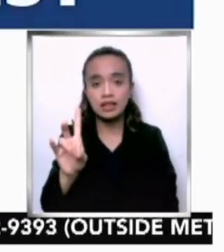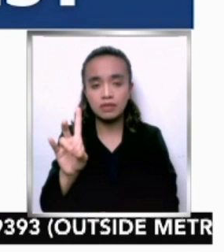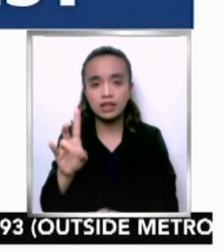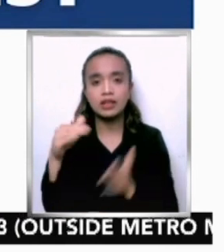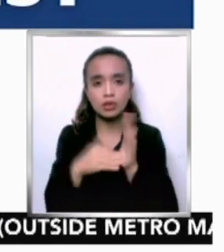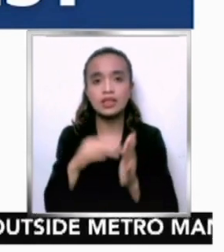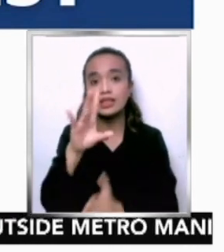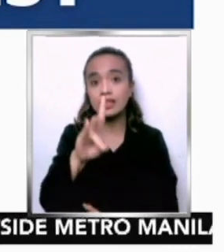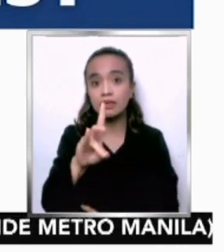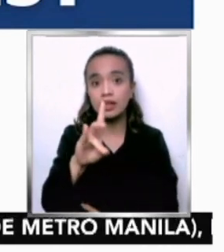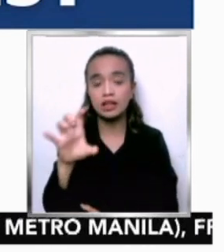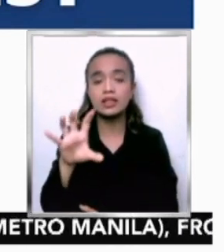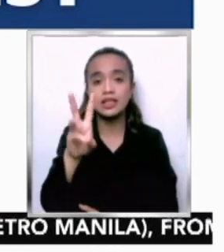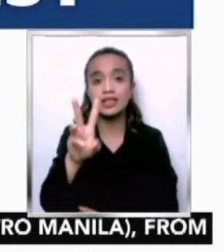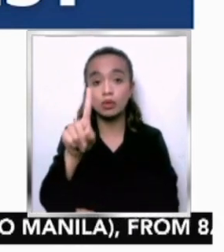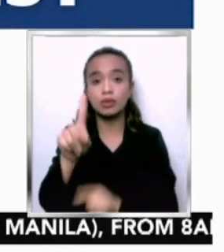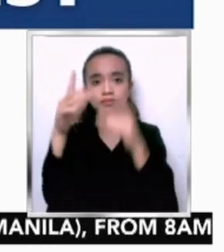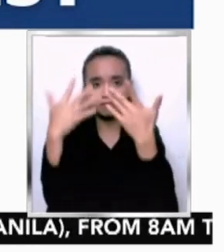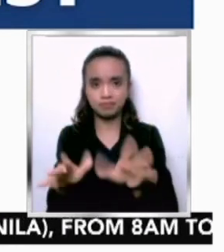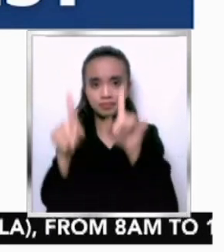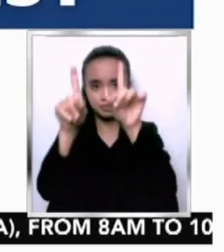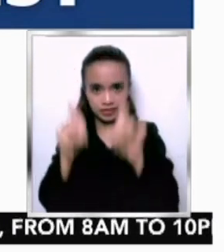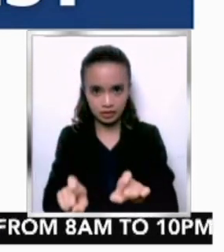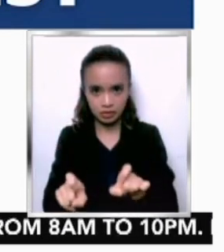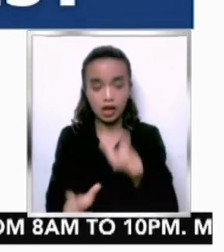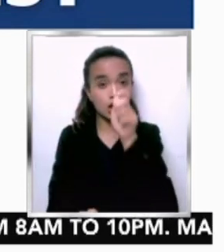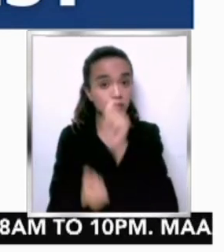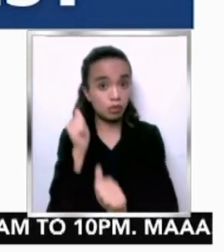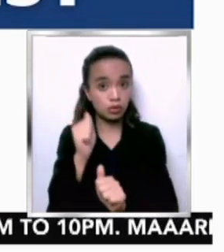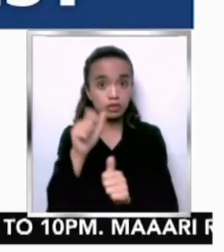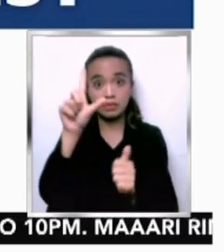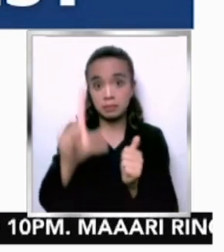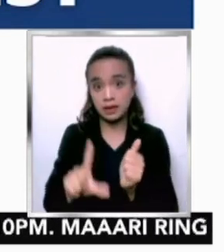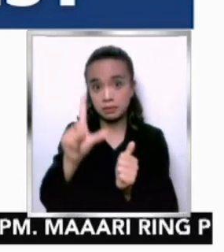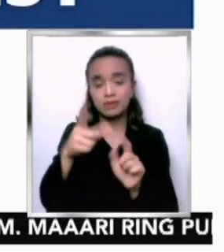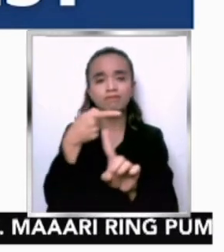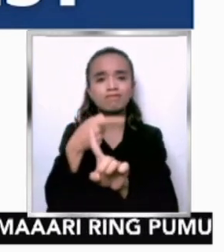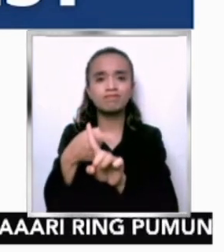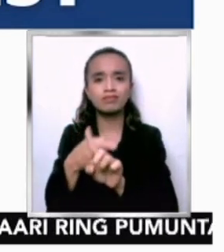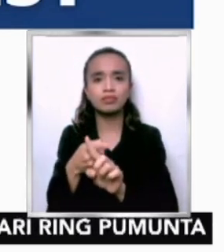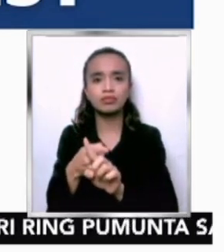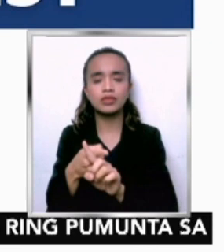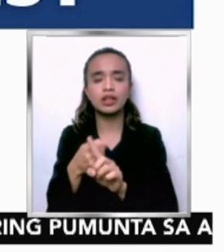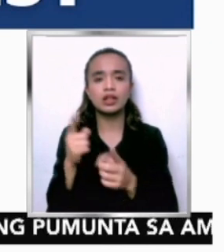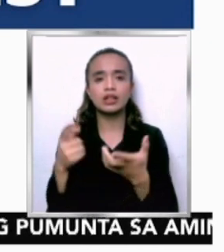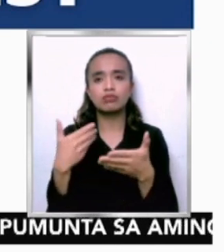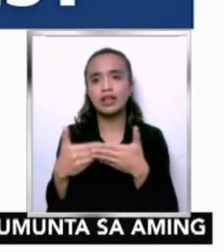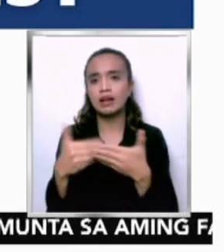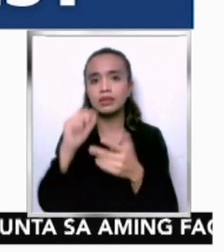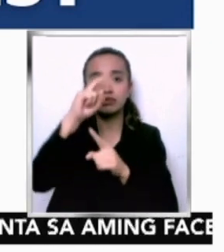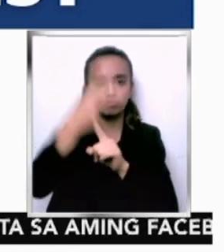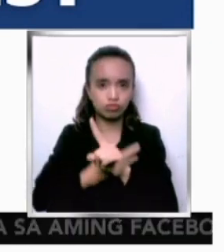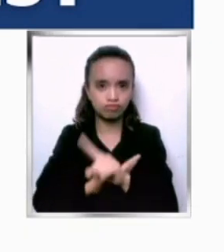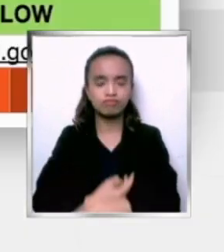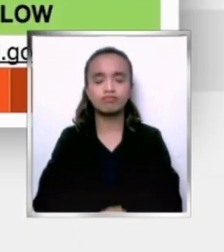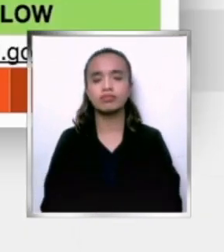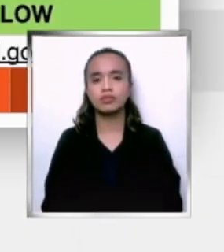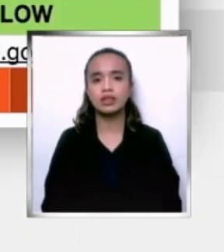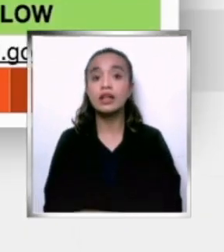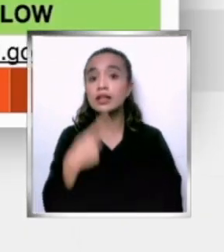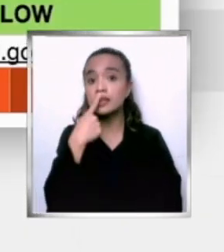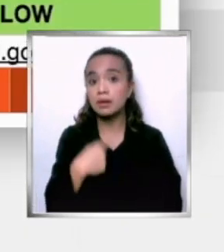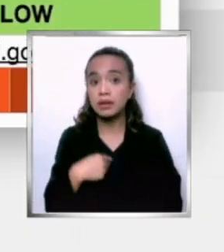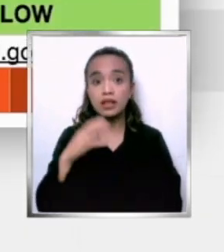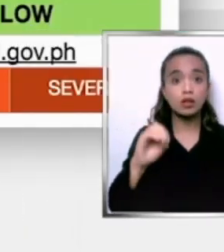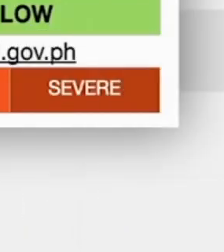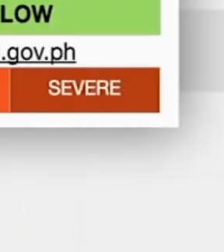27,761 na tinest. Pinakamababa na rin ang positivity rate na ito sa loob ng halos 2 buwan. Ayon sa Okta Research, bumuti ang